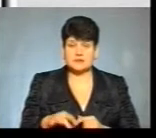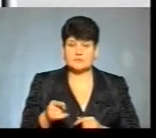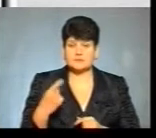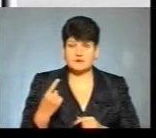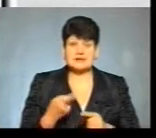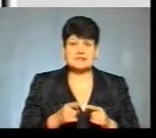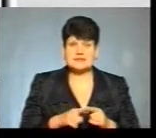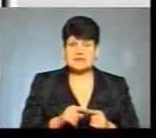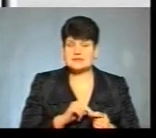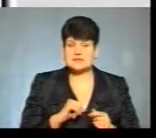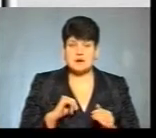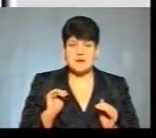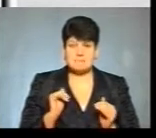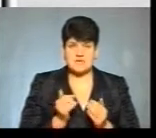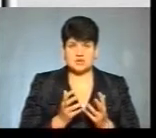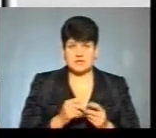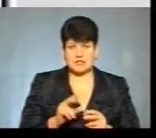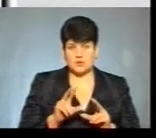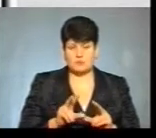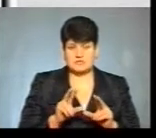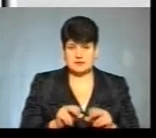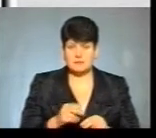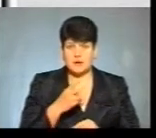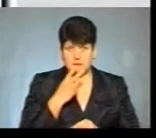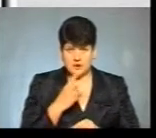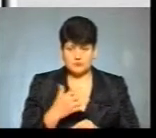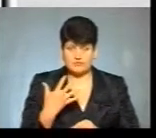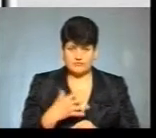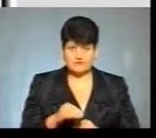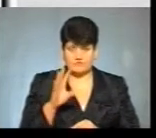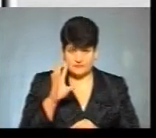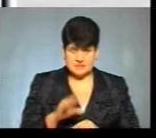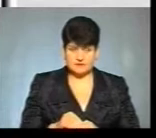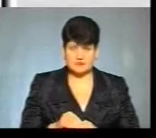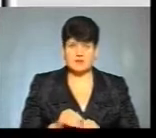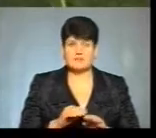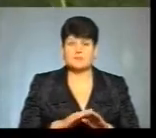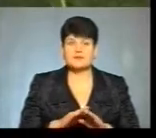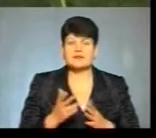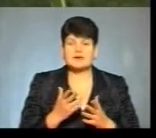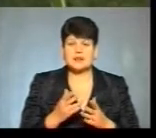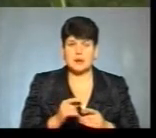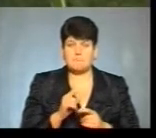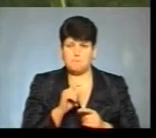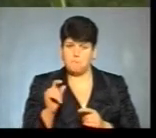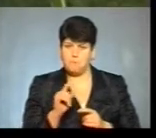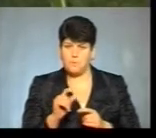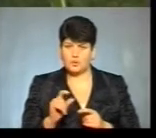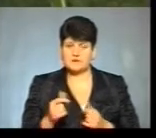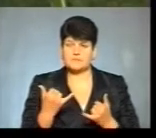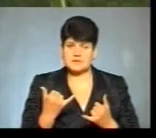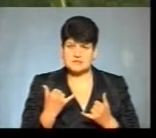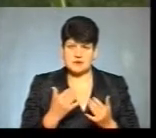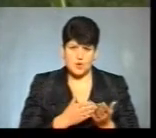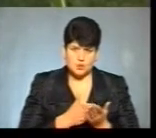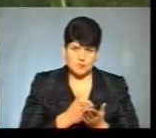Тернопільщини, це найменша кількість обіцянок. І, як ми вже бачимо, всі вони в процесі виконання. На яких саме пунктах своєї програми ви зараз